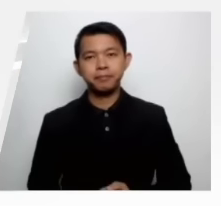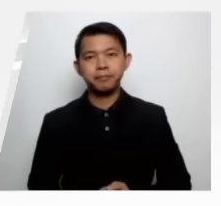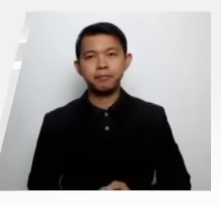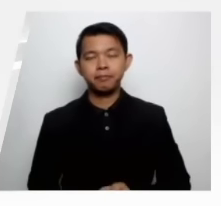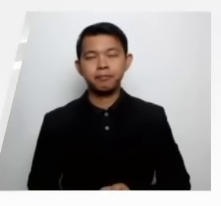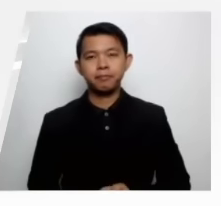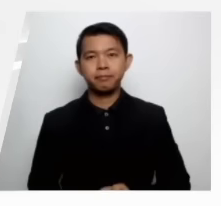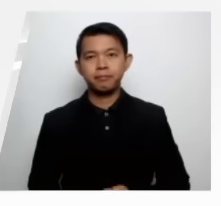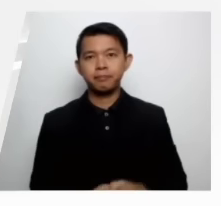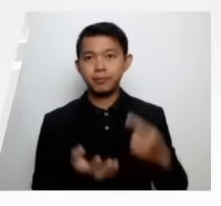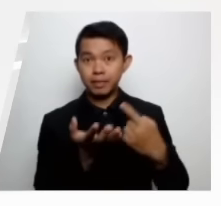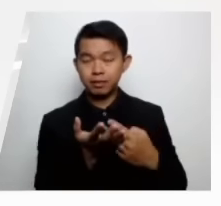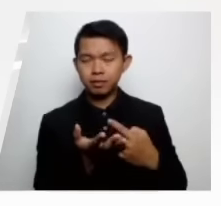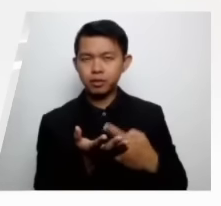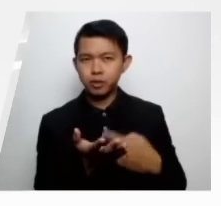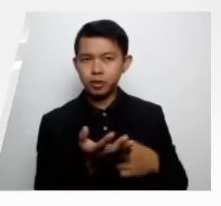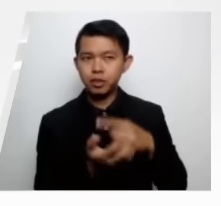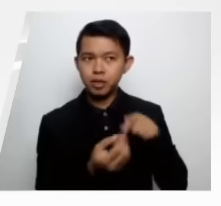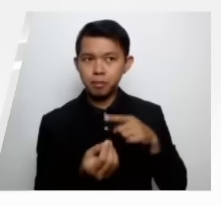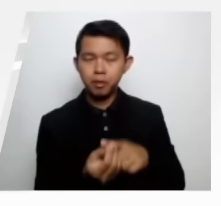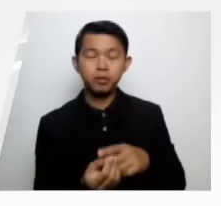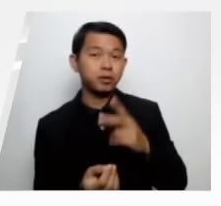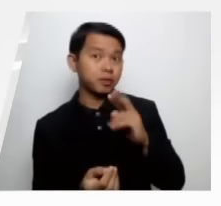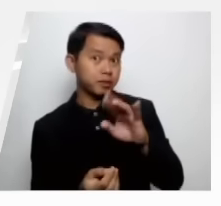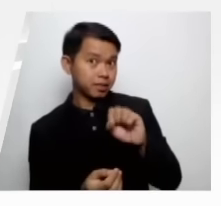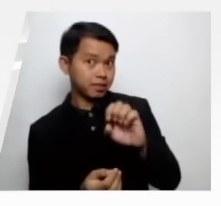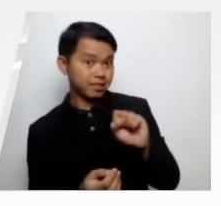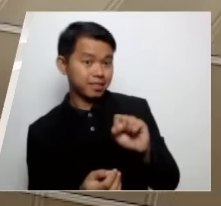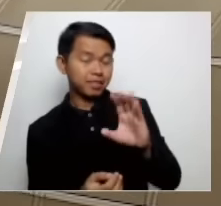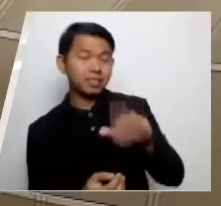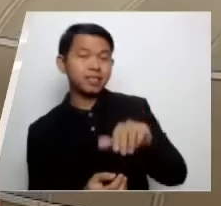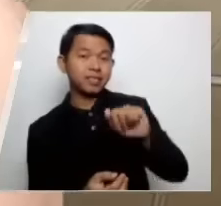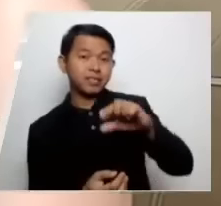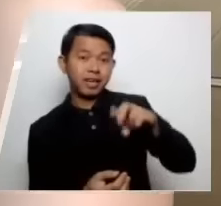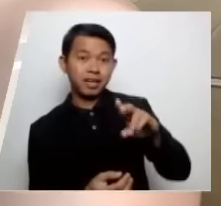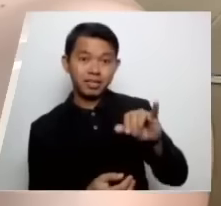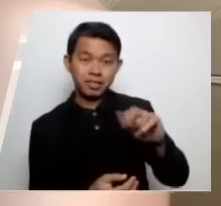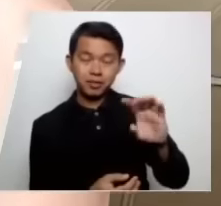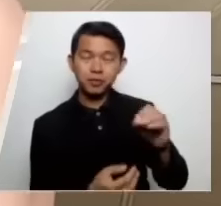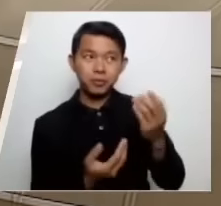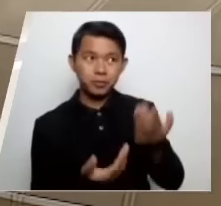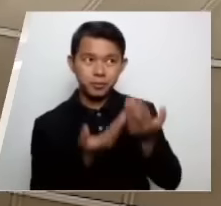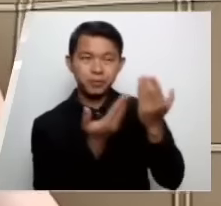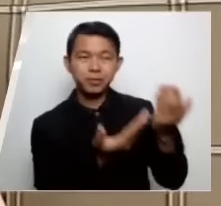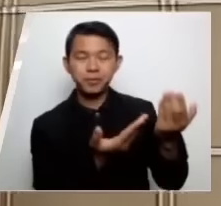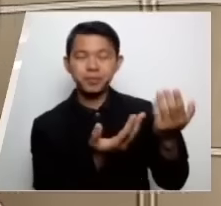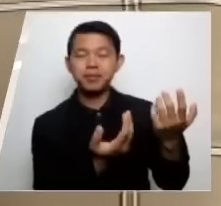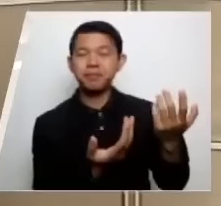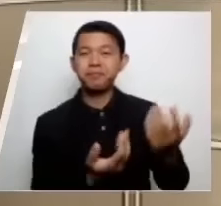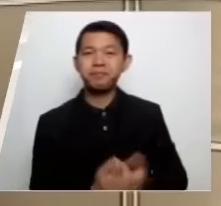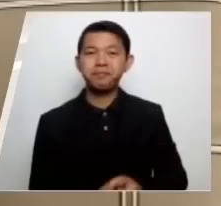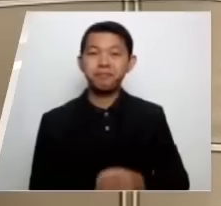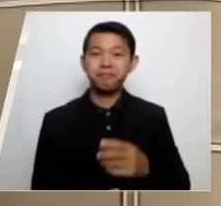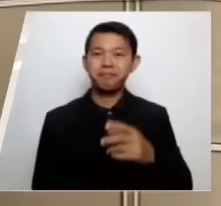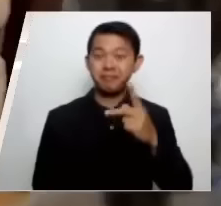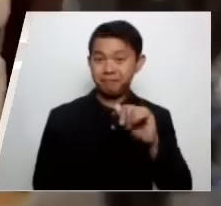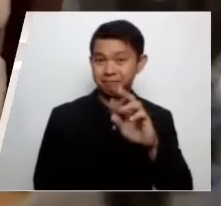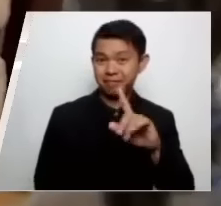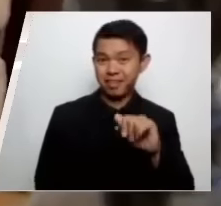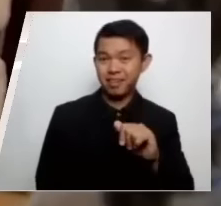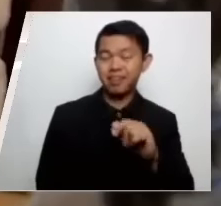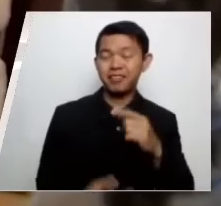umano'y pangre-reto ni Chris Aquino sa kanya sa isang IG comment. Si Carla, aminadong natawa na lang at flattered na